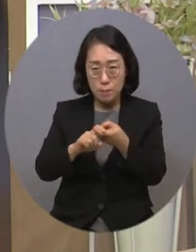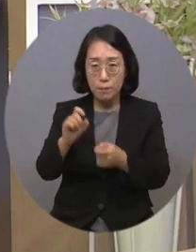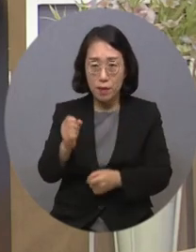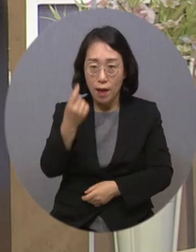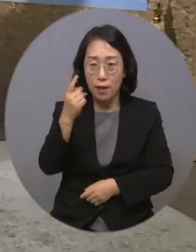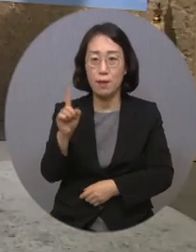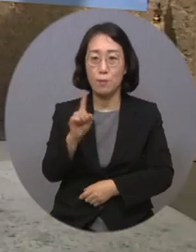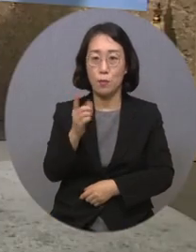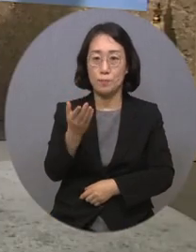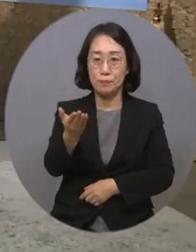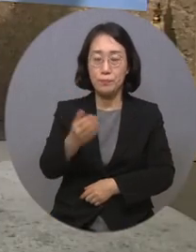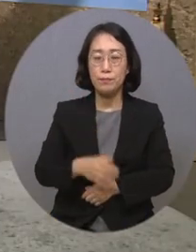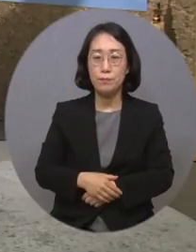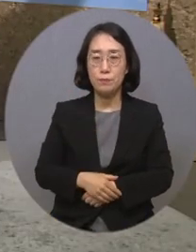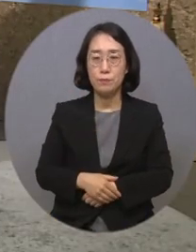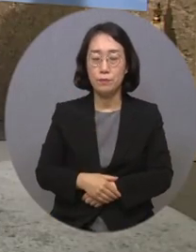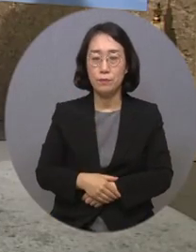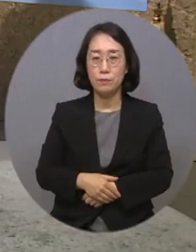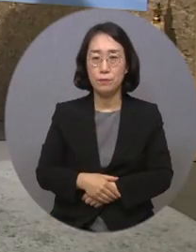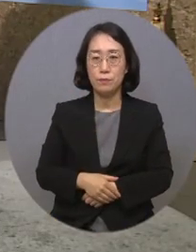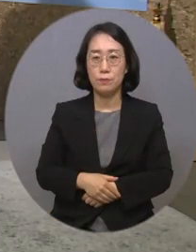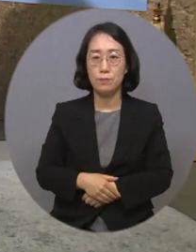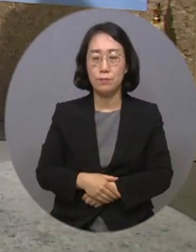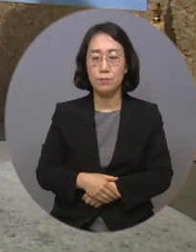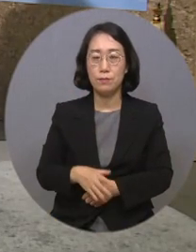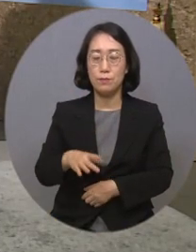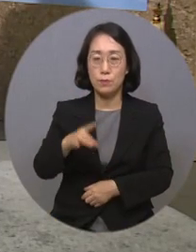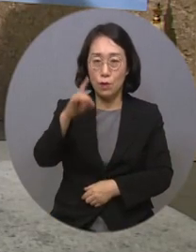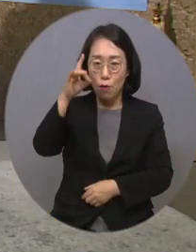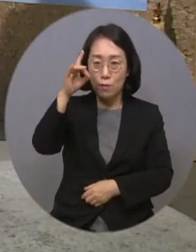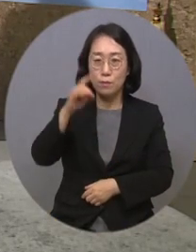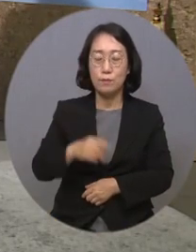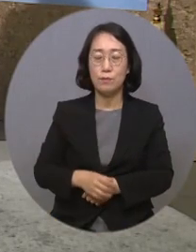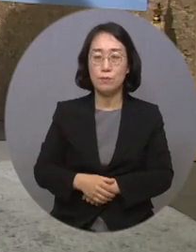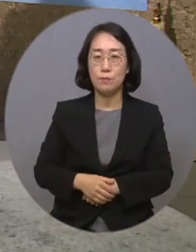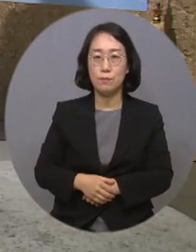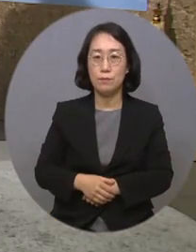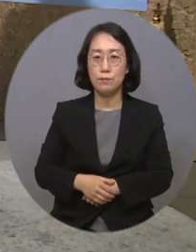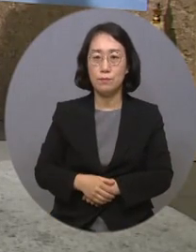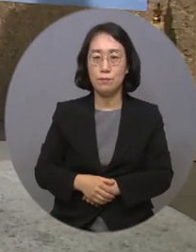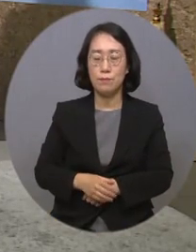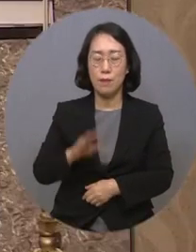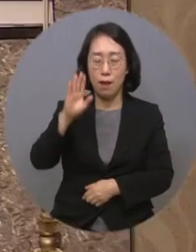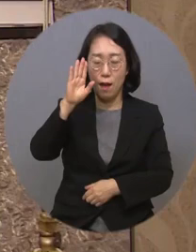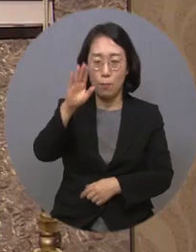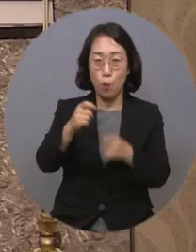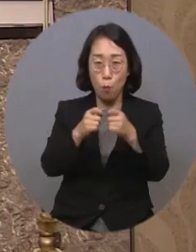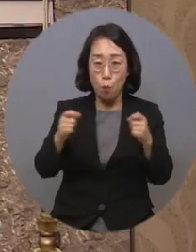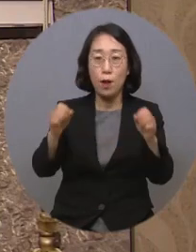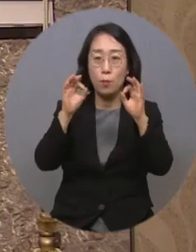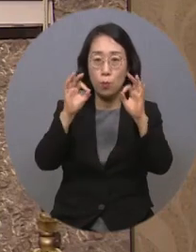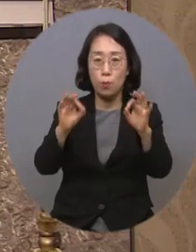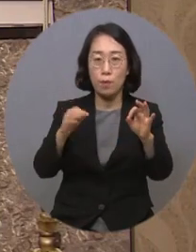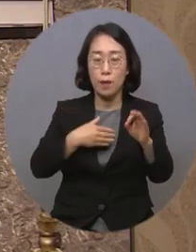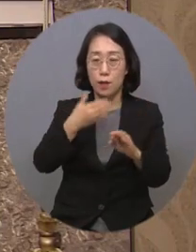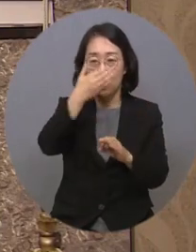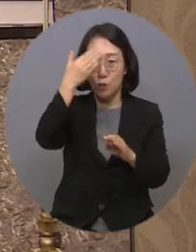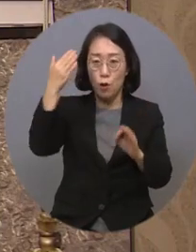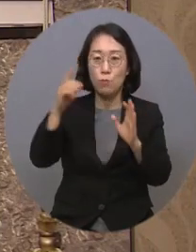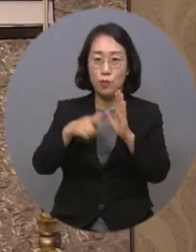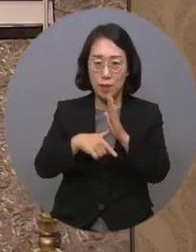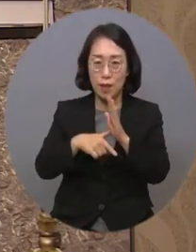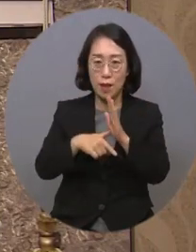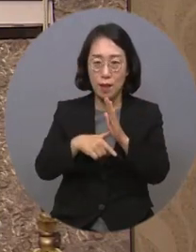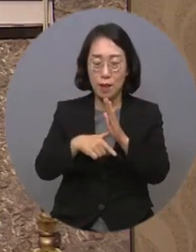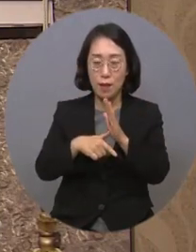있으신가요? 그러니까 참 이 길게 보면 제가 네. 이제 청년 때 어떤 계기가 됐던 것